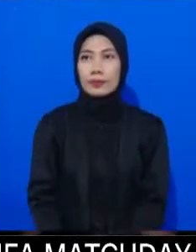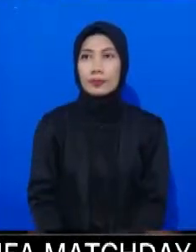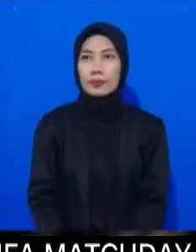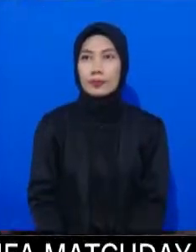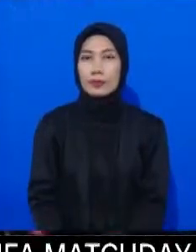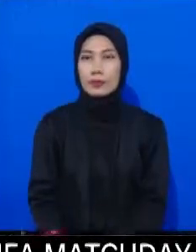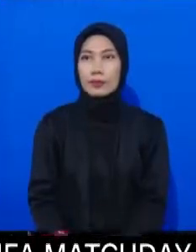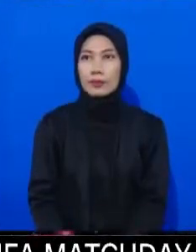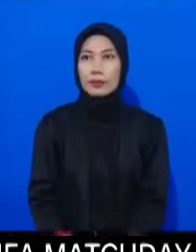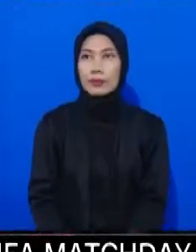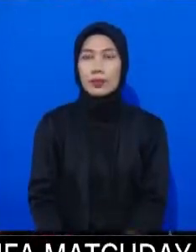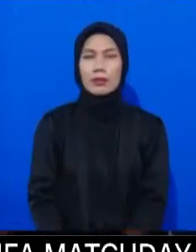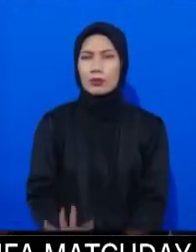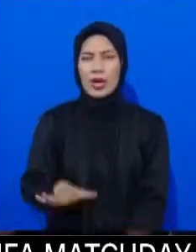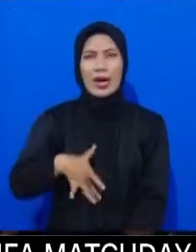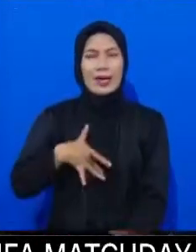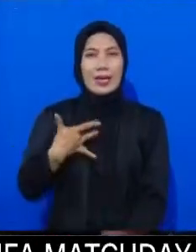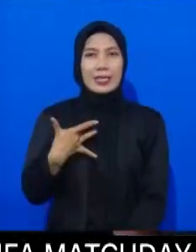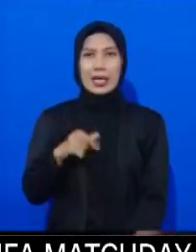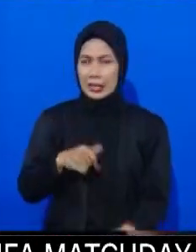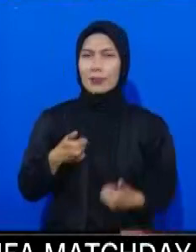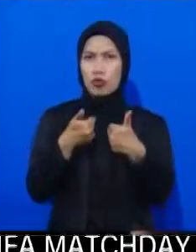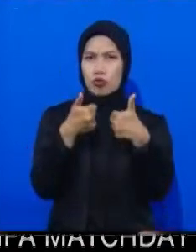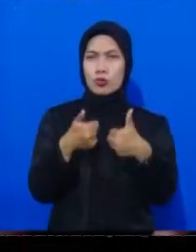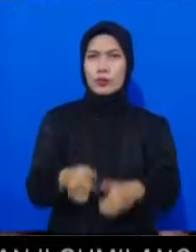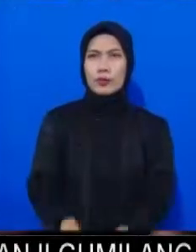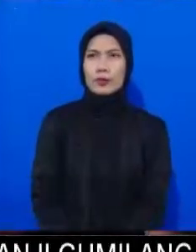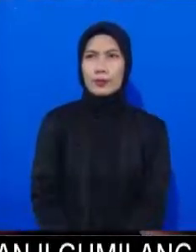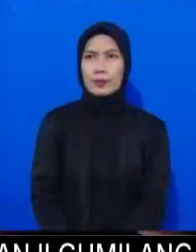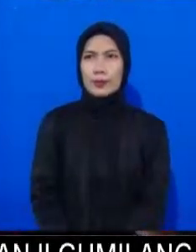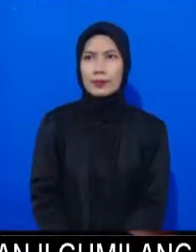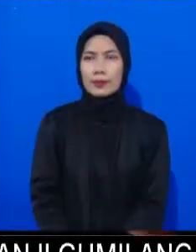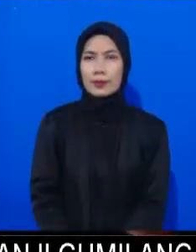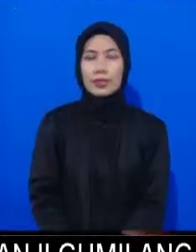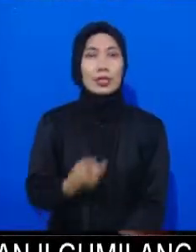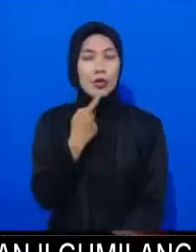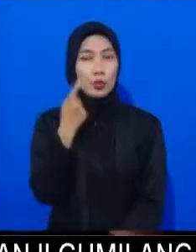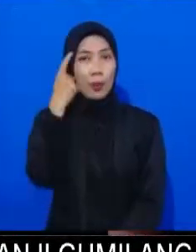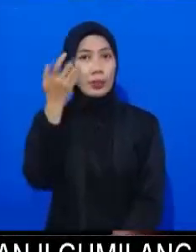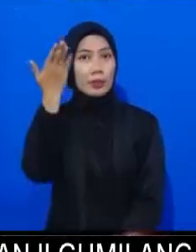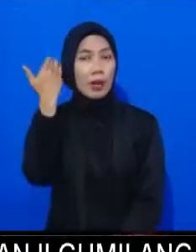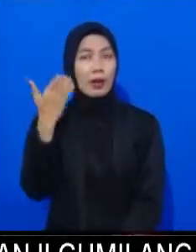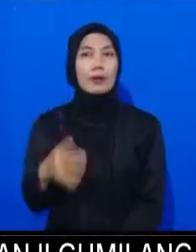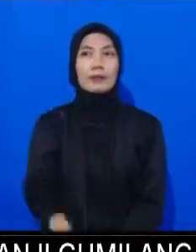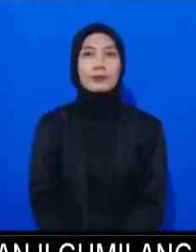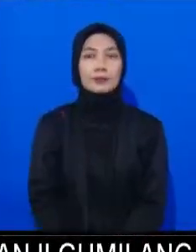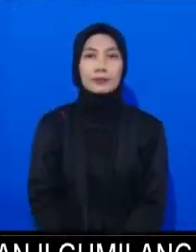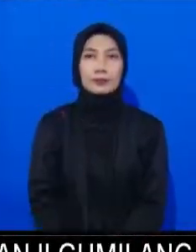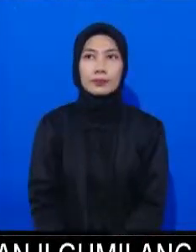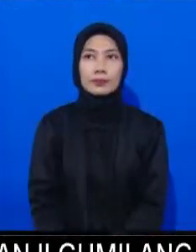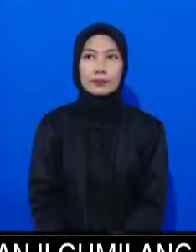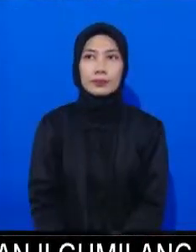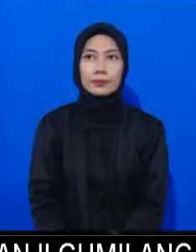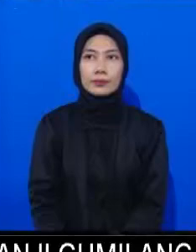kerasa. Ini sangat baik dan kita perlu ingat kembali ke review ke belakang ya. Salah satu yang